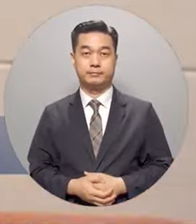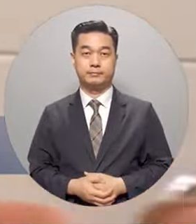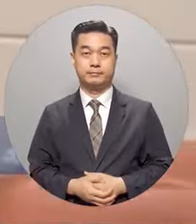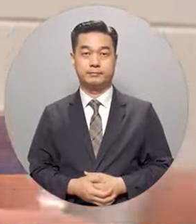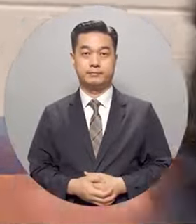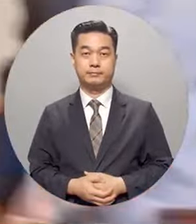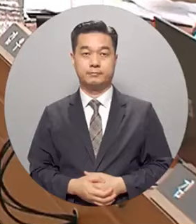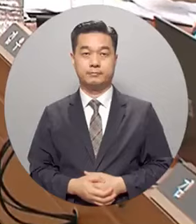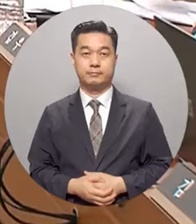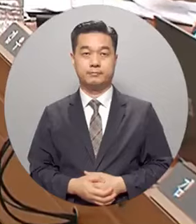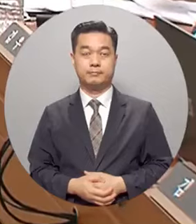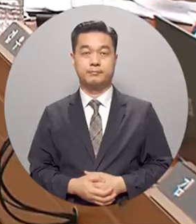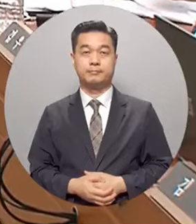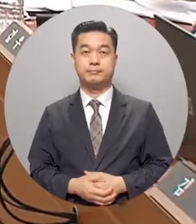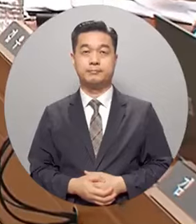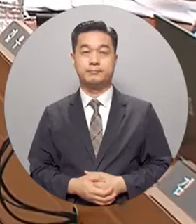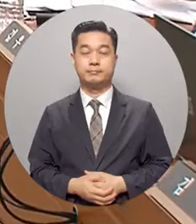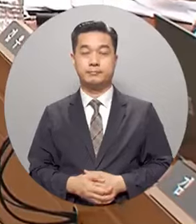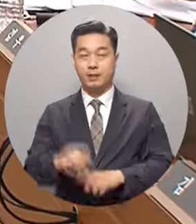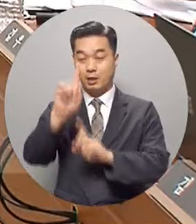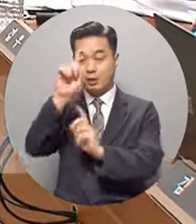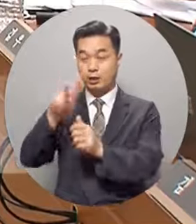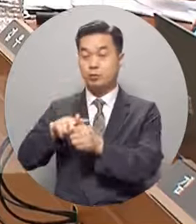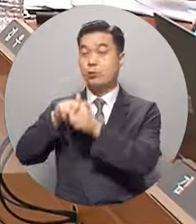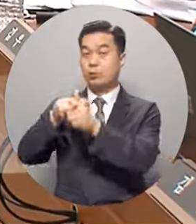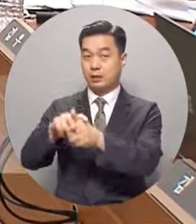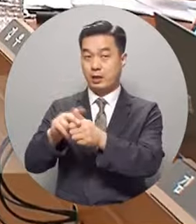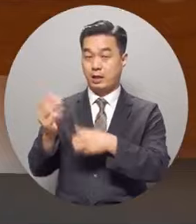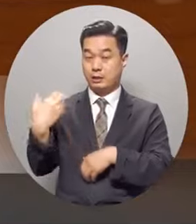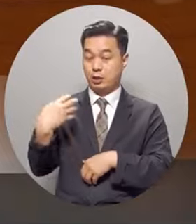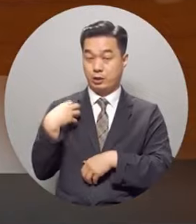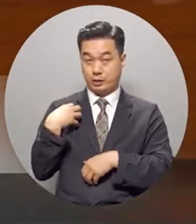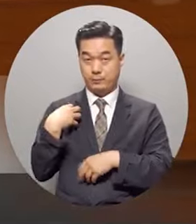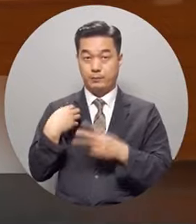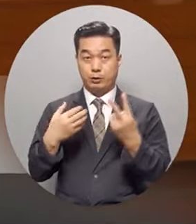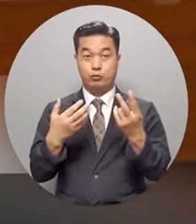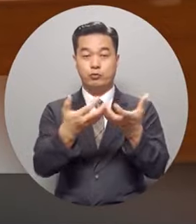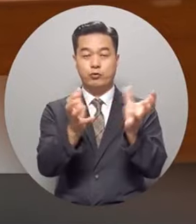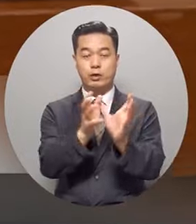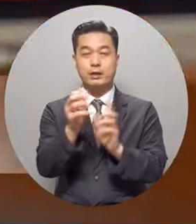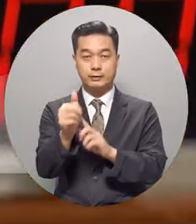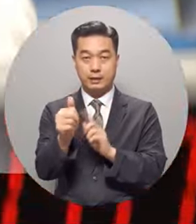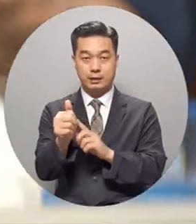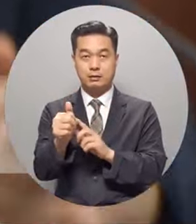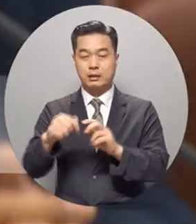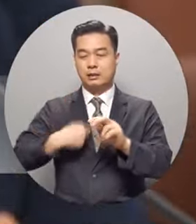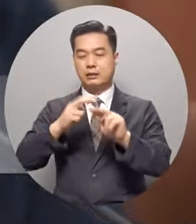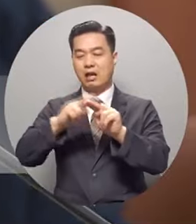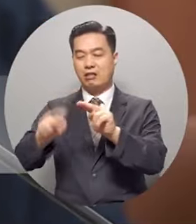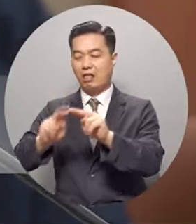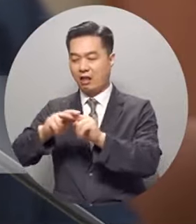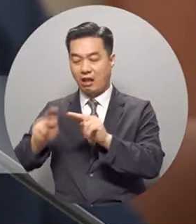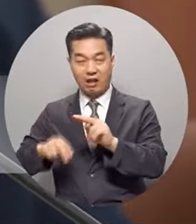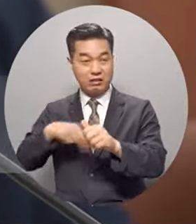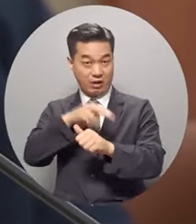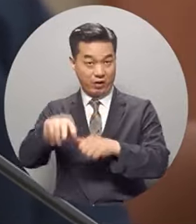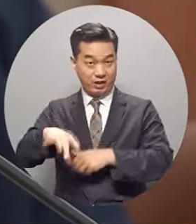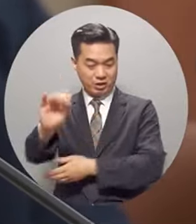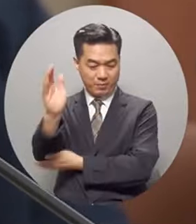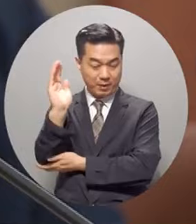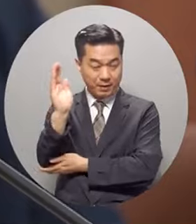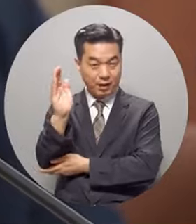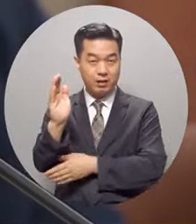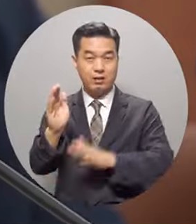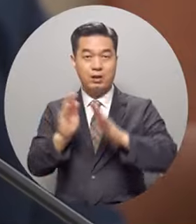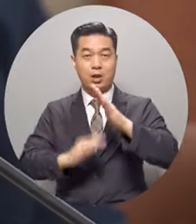사퇴하라! 이 후보자는 전임 두 위원장이 자진 사퇴한 초유의 상황이라면서 모두 발언부터